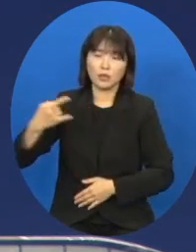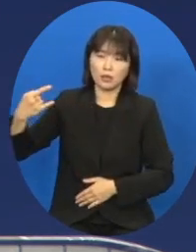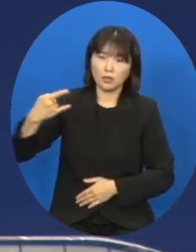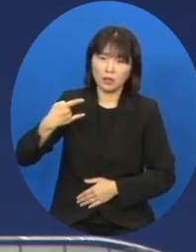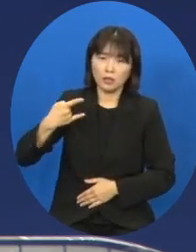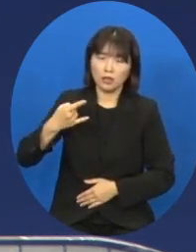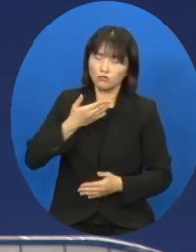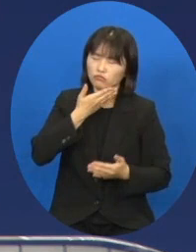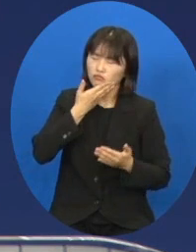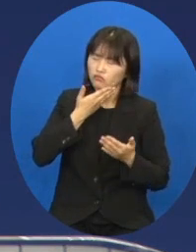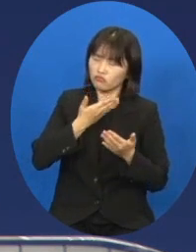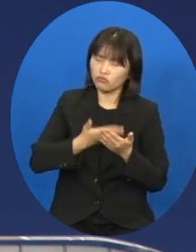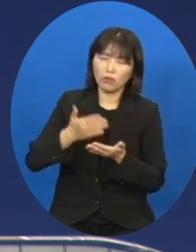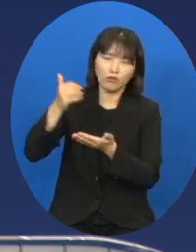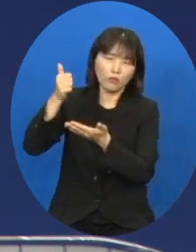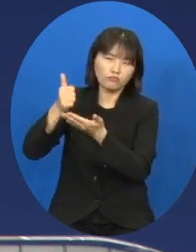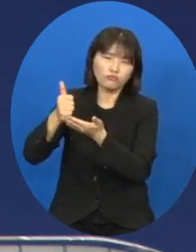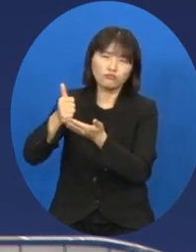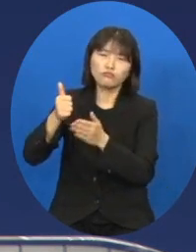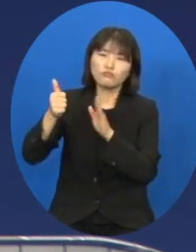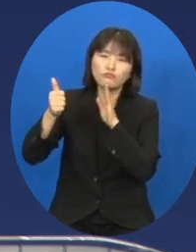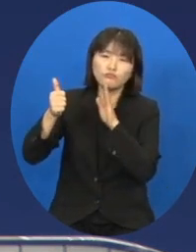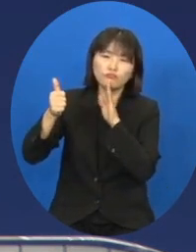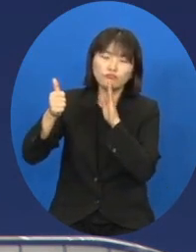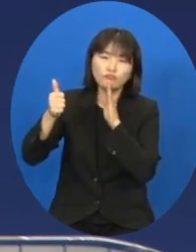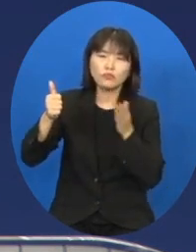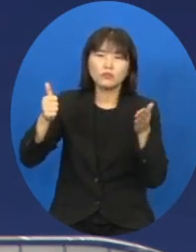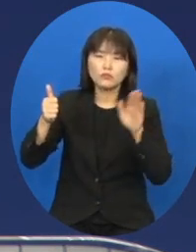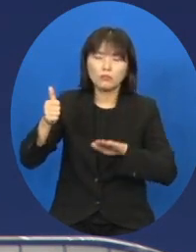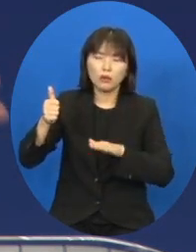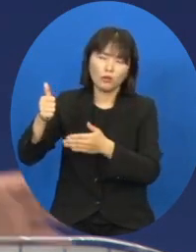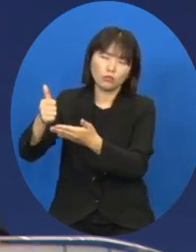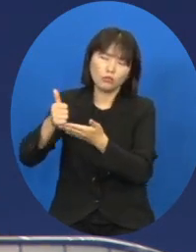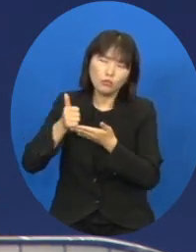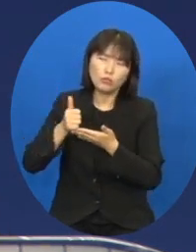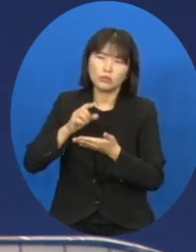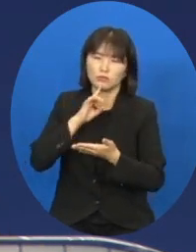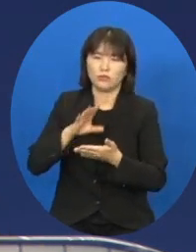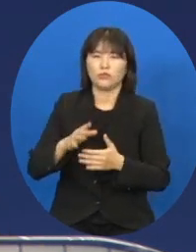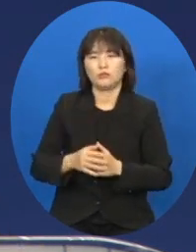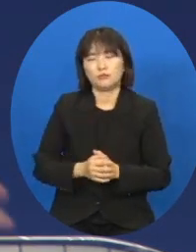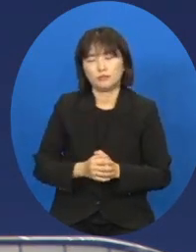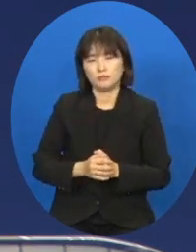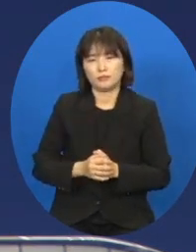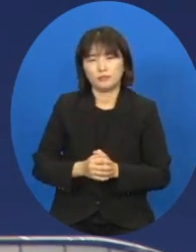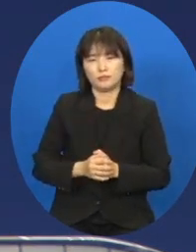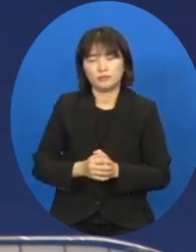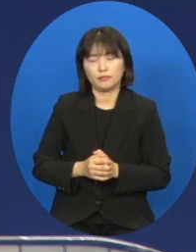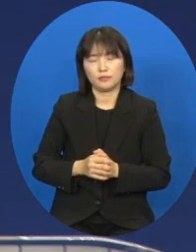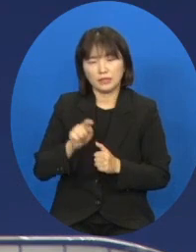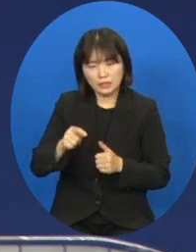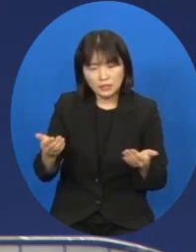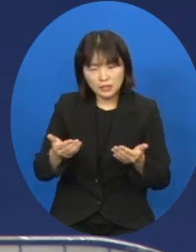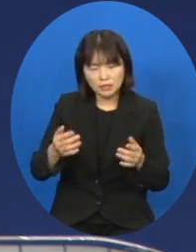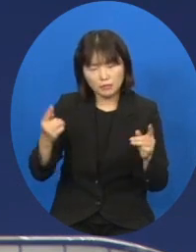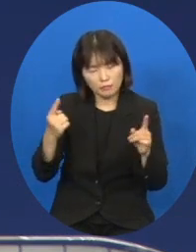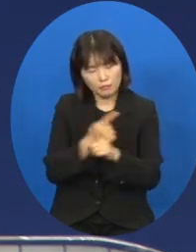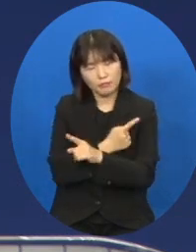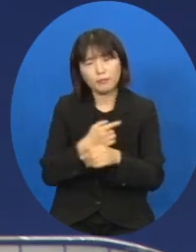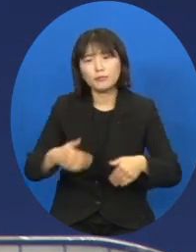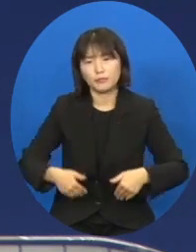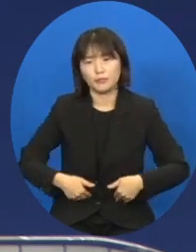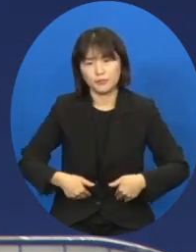아주 귀중한 분이긴 하지만 손님이신 거예요. 여러분, 이 일이 바뀌어야